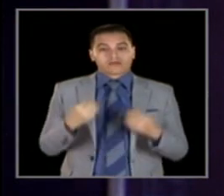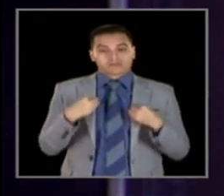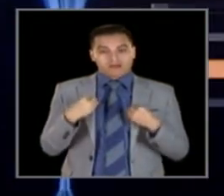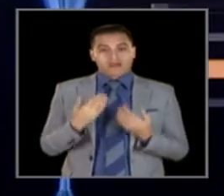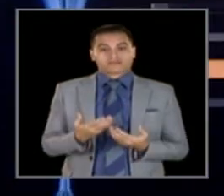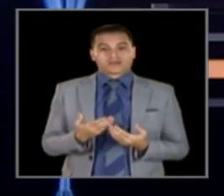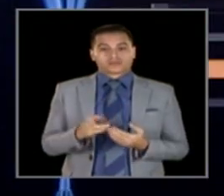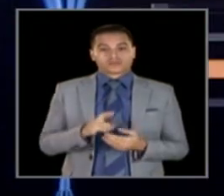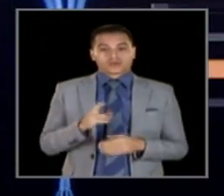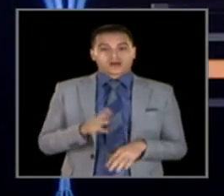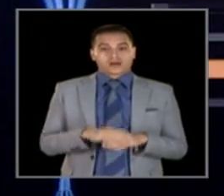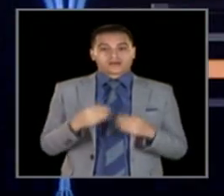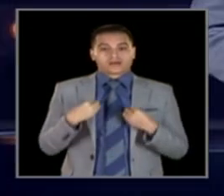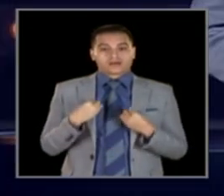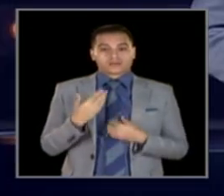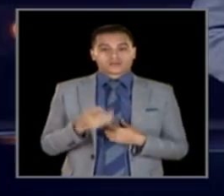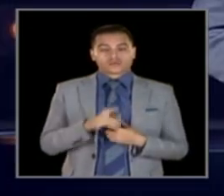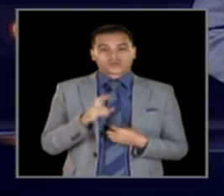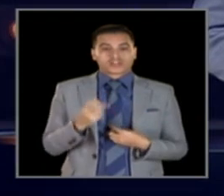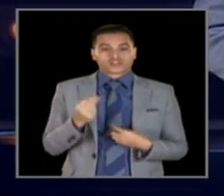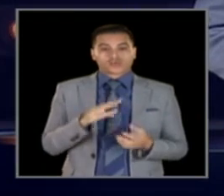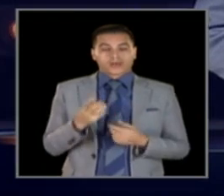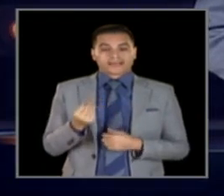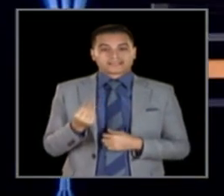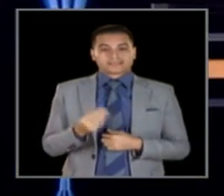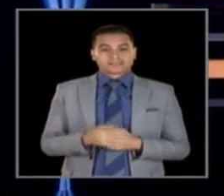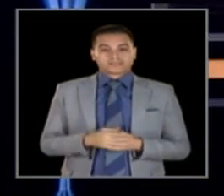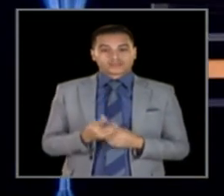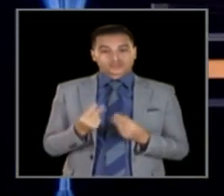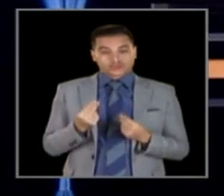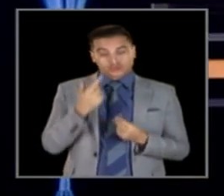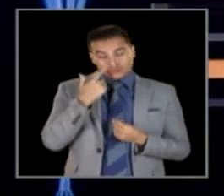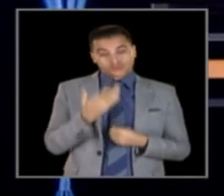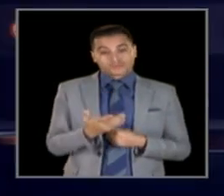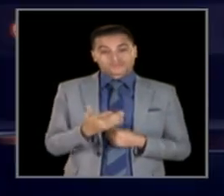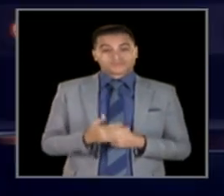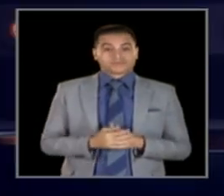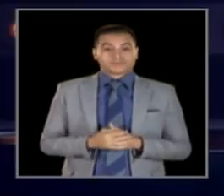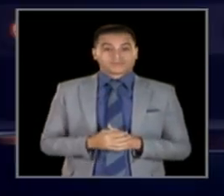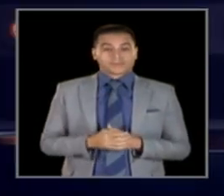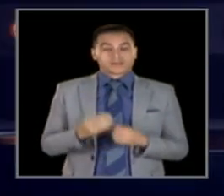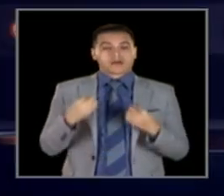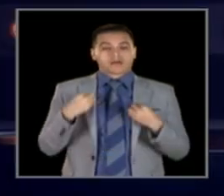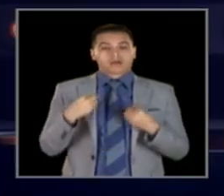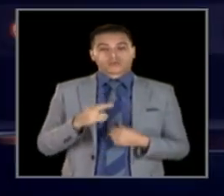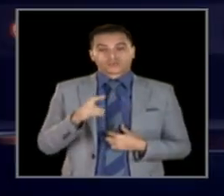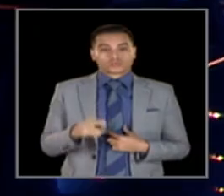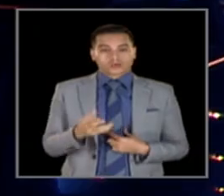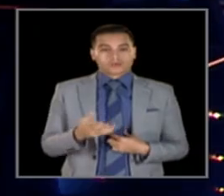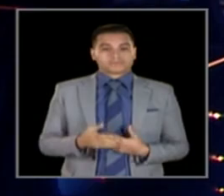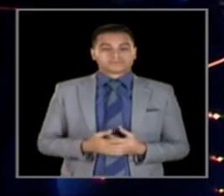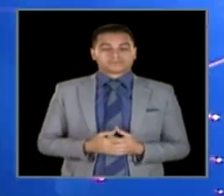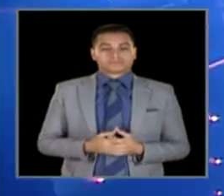رياضة، سؤال في الرياضة، يا ترى السؤال ب20 نقطة ولا ب30 نقطة؟ ب20 نقطة. رياضة، والسؤال